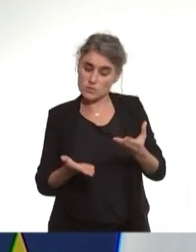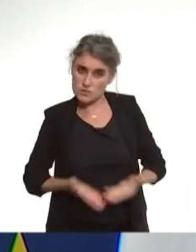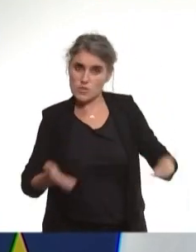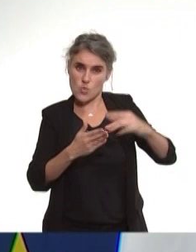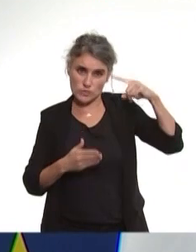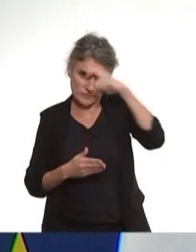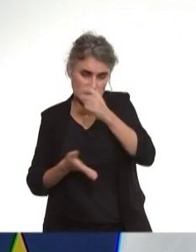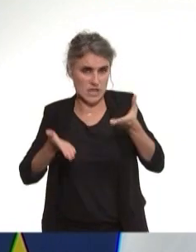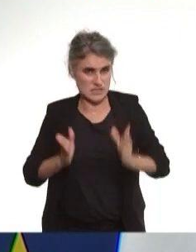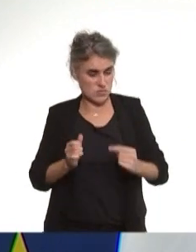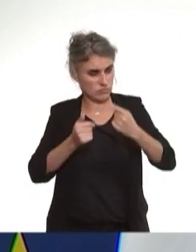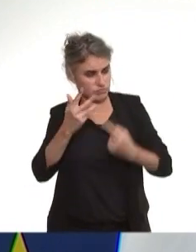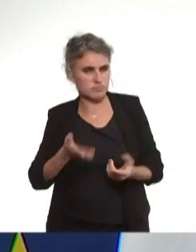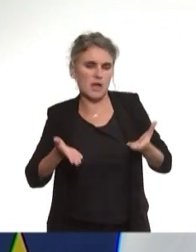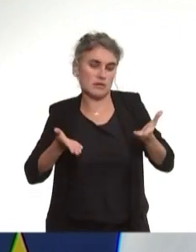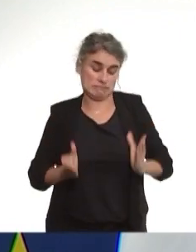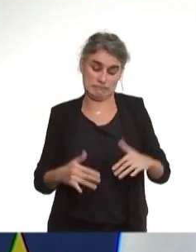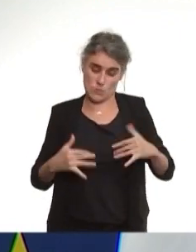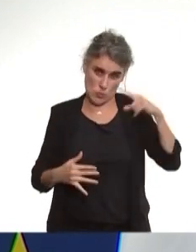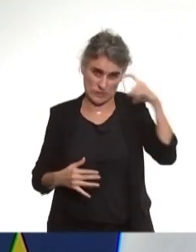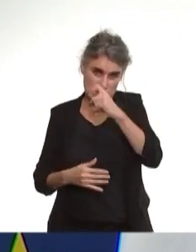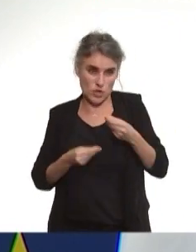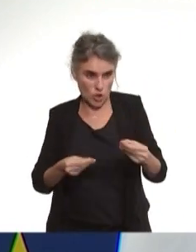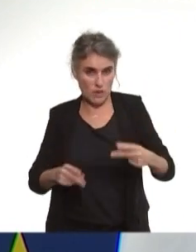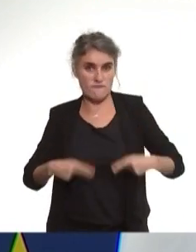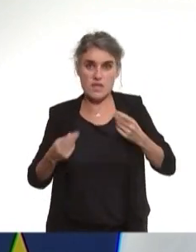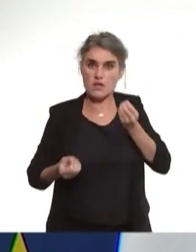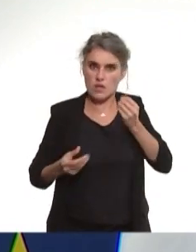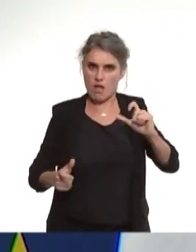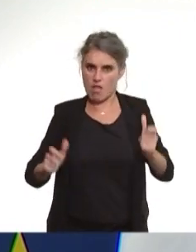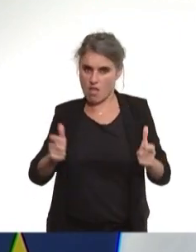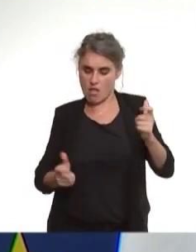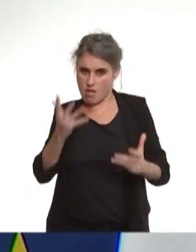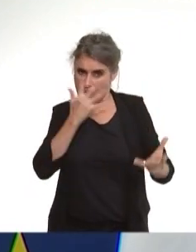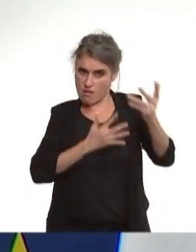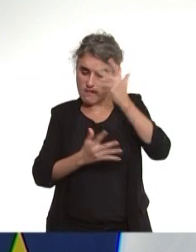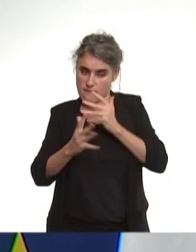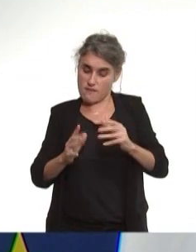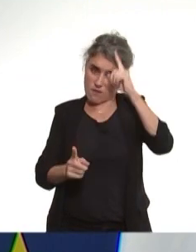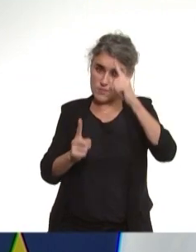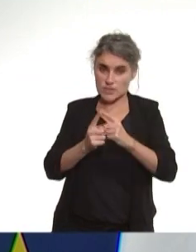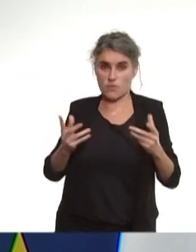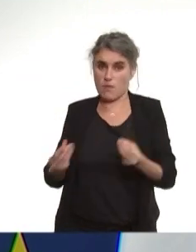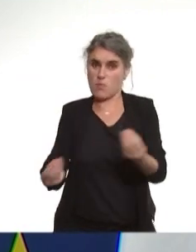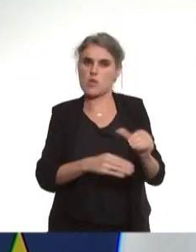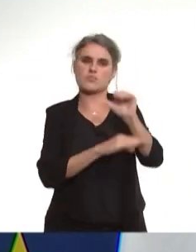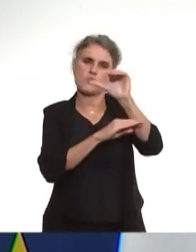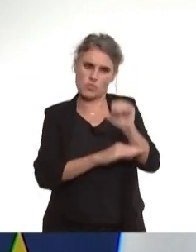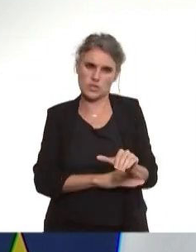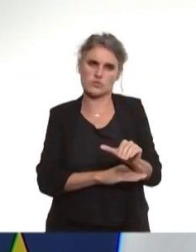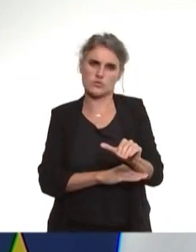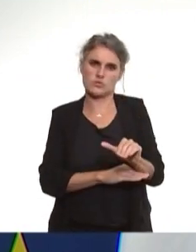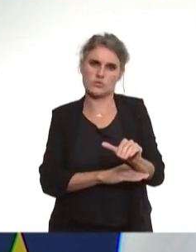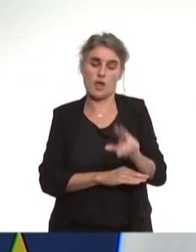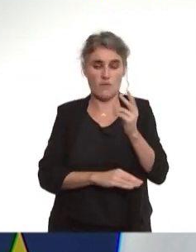et qui impacte la vie de nombreux français sont des décisions que nous prenons pour protéger les hôpitaux pour protéger les français nous tenons à